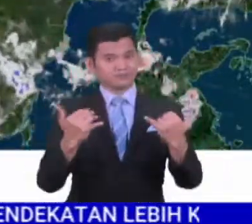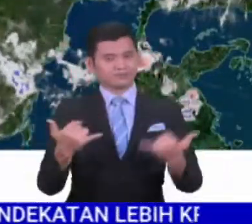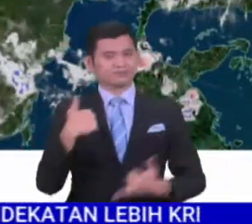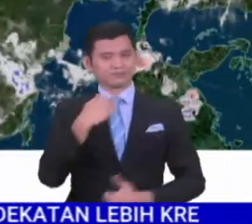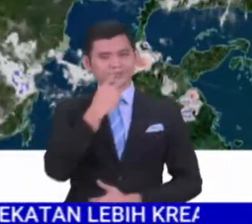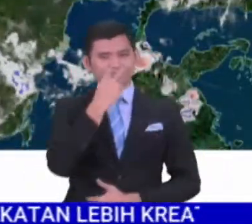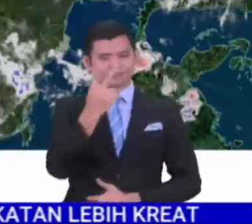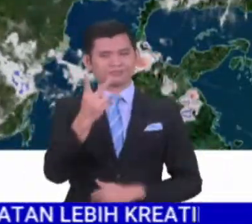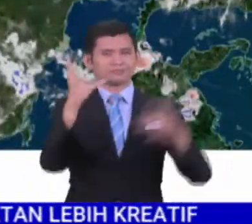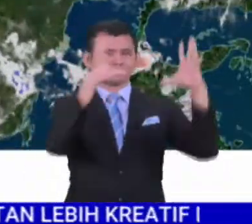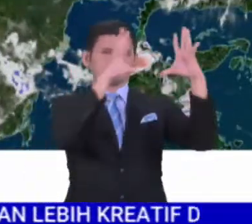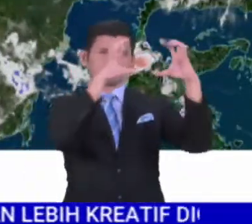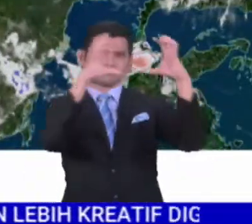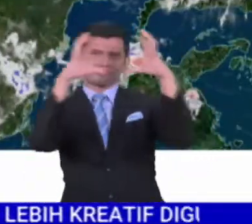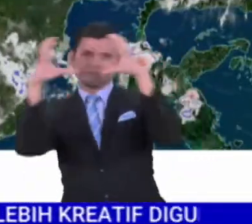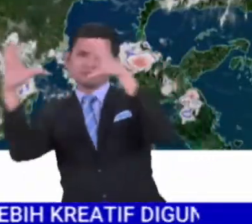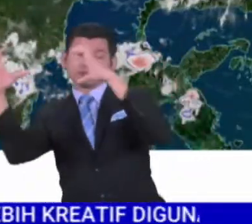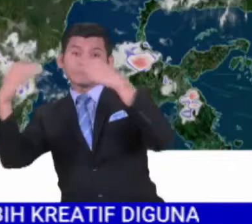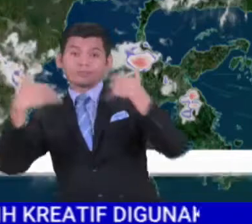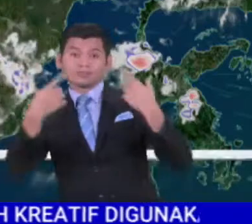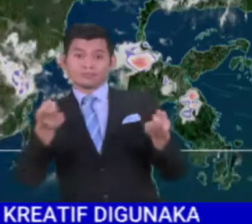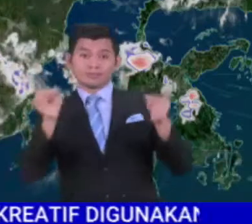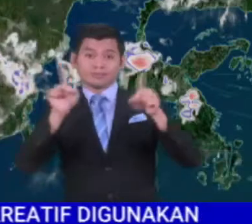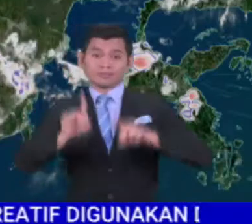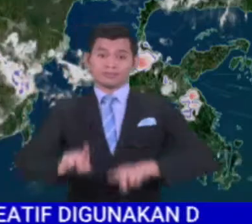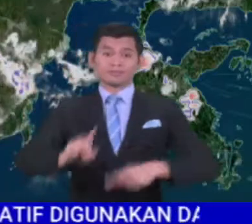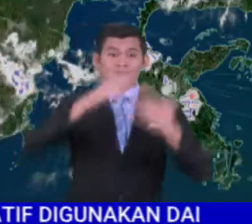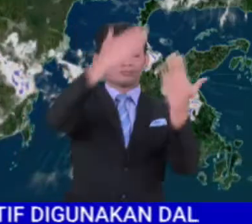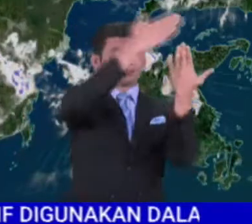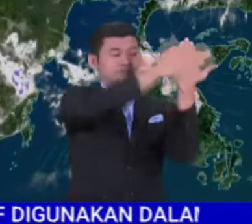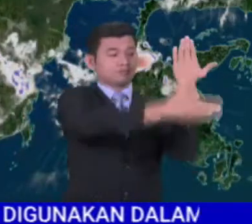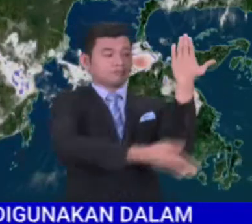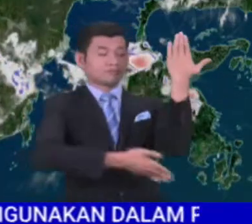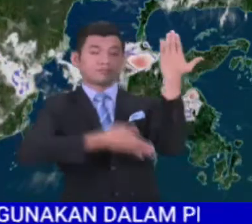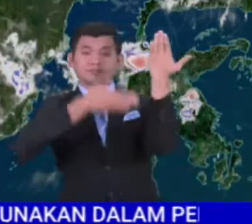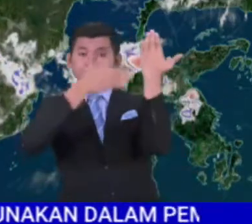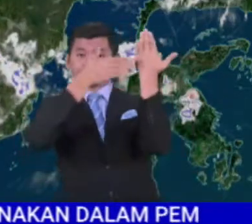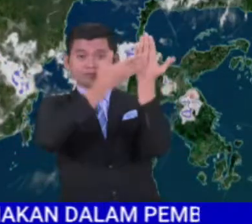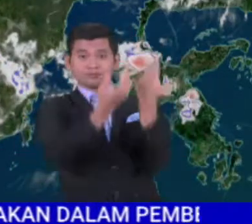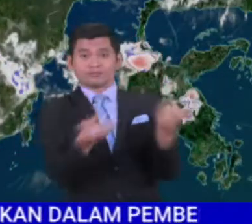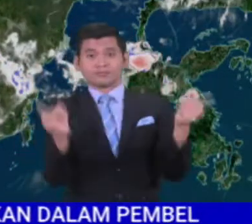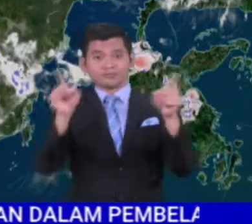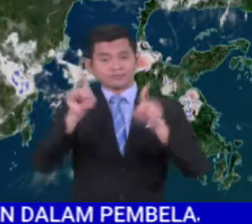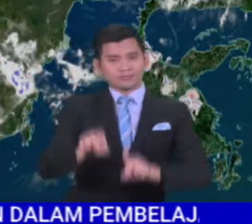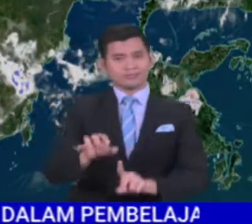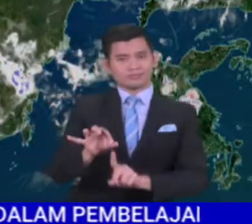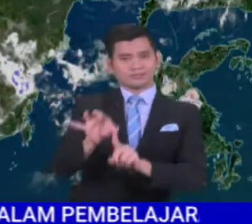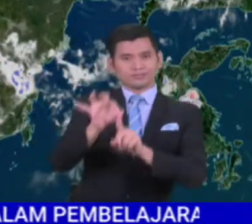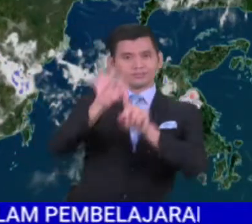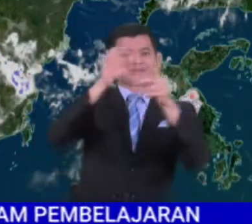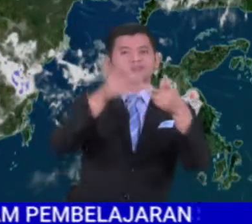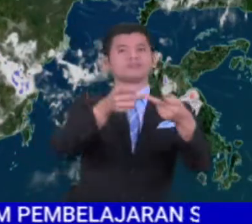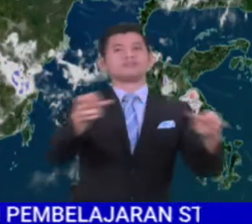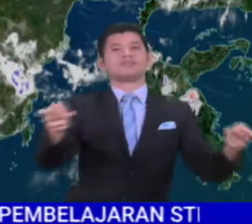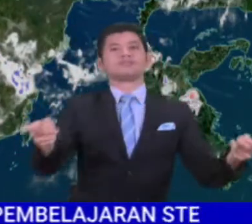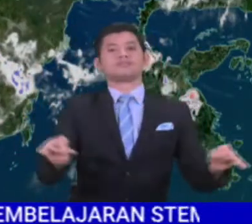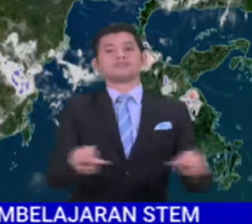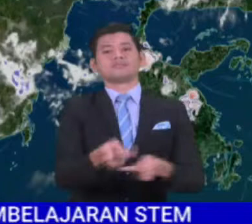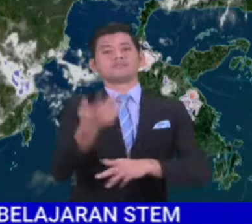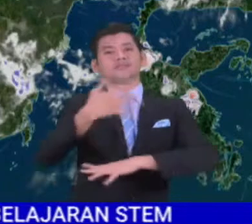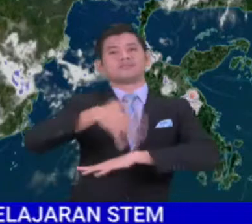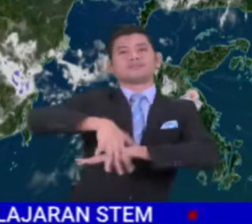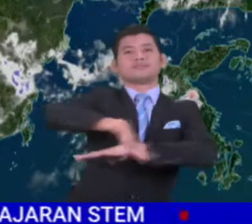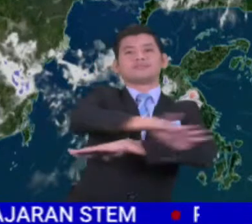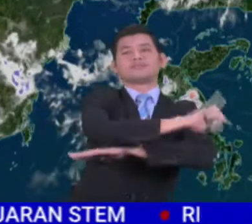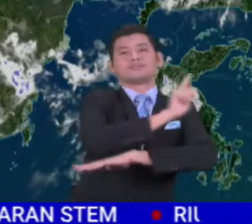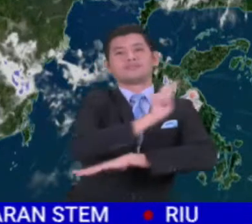kelompok awan aktif dilihat sedang berlaku di hampir keseluruhan semenanjung Malaysia, terutamanya melibatkan kawasan di sekitar pantai timur